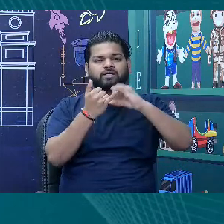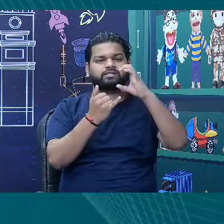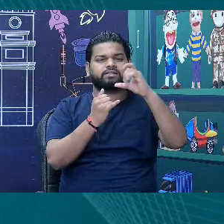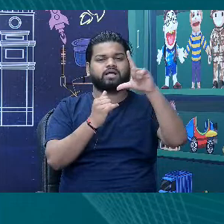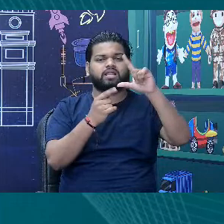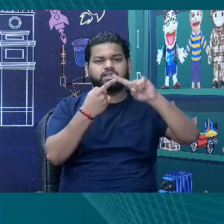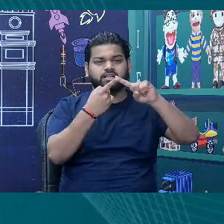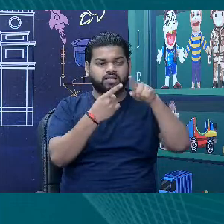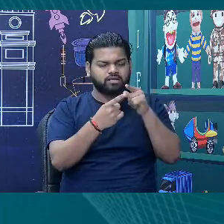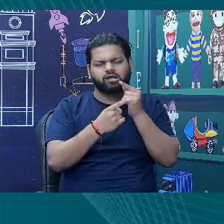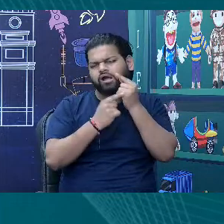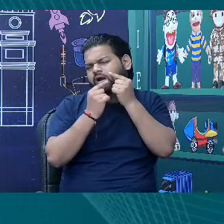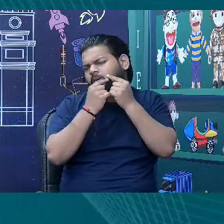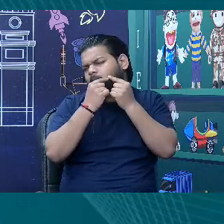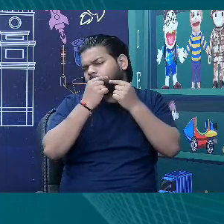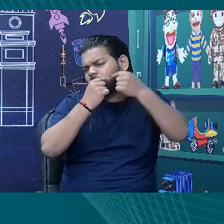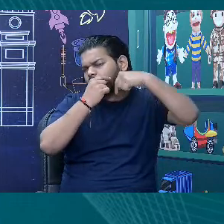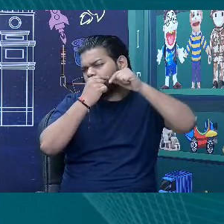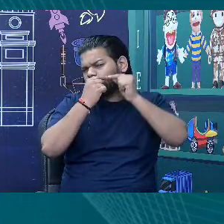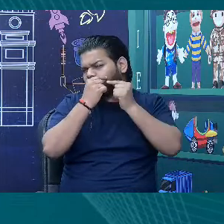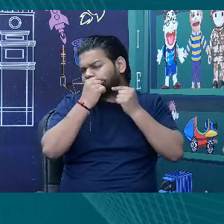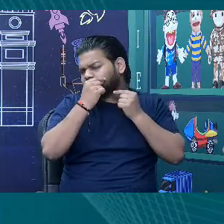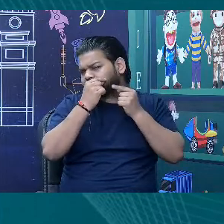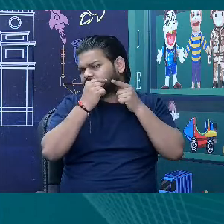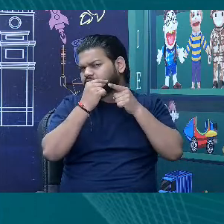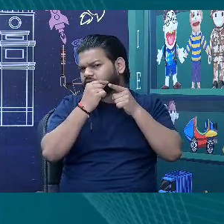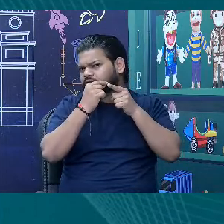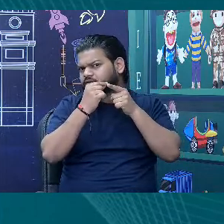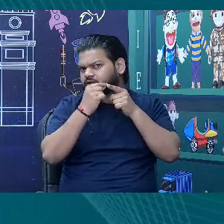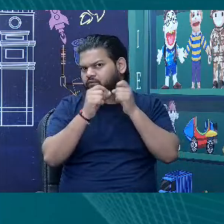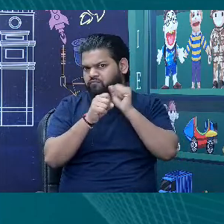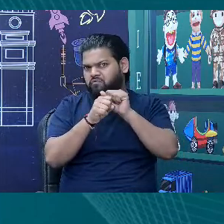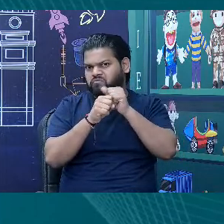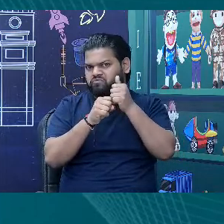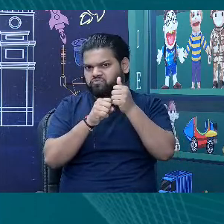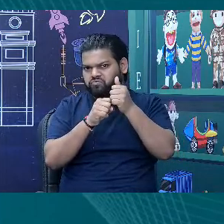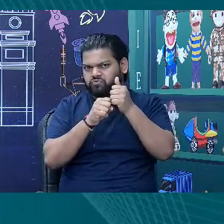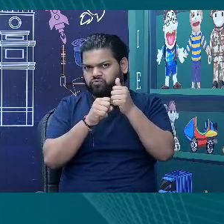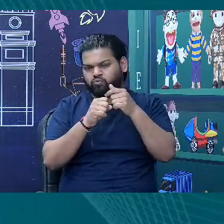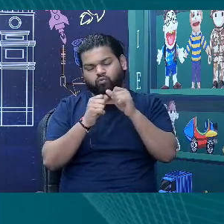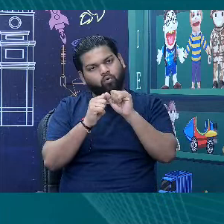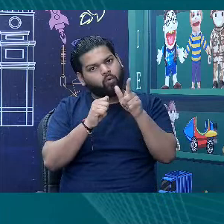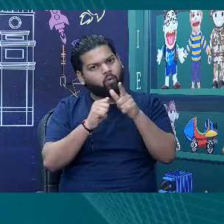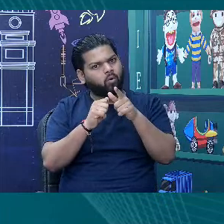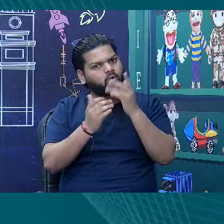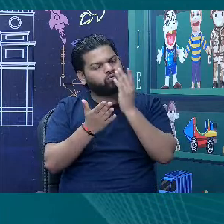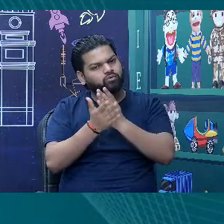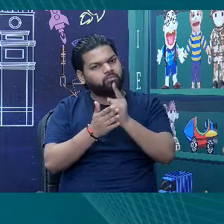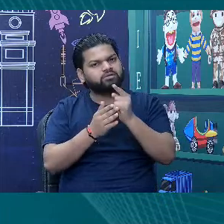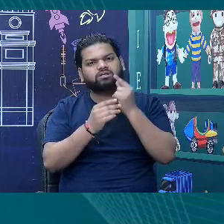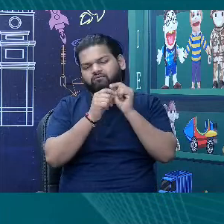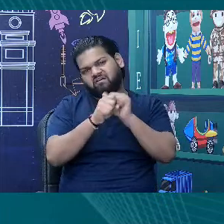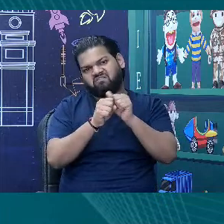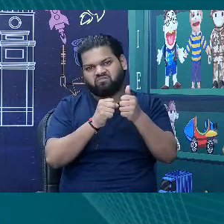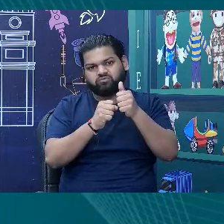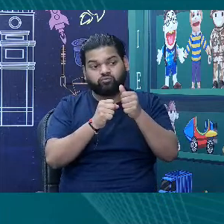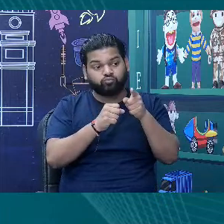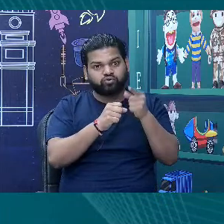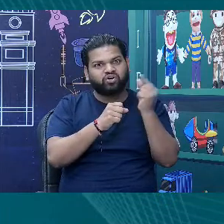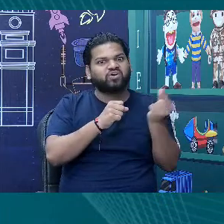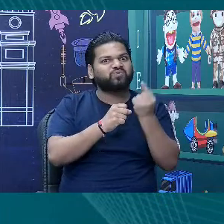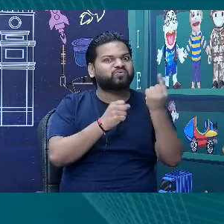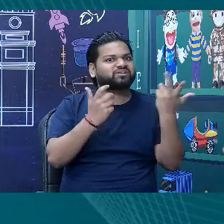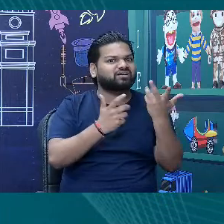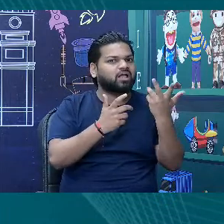wheelchair से related से connected synthesizer को, and that used to speak for him. So he used it to not just